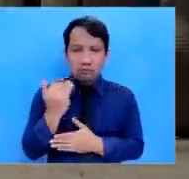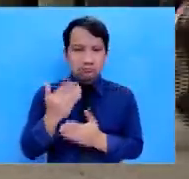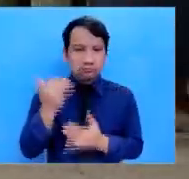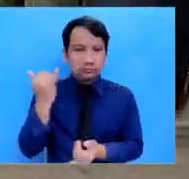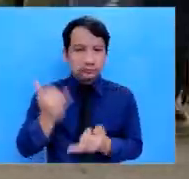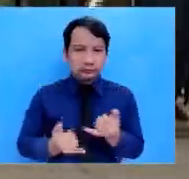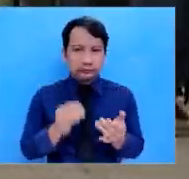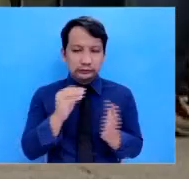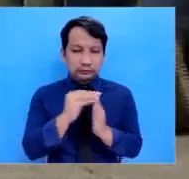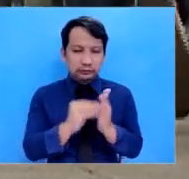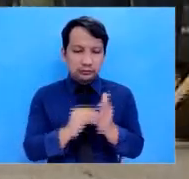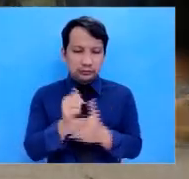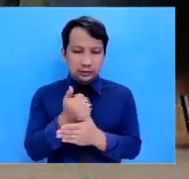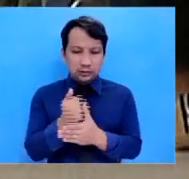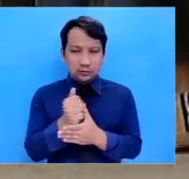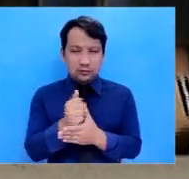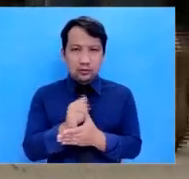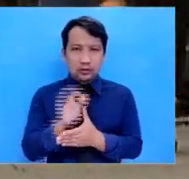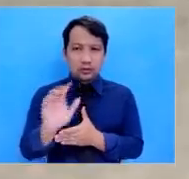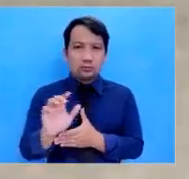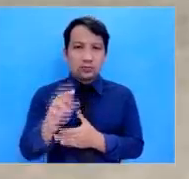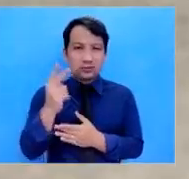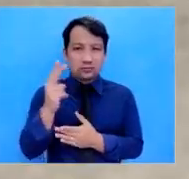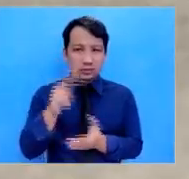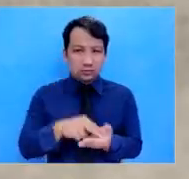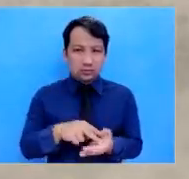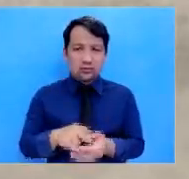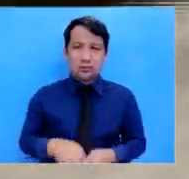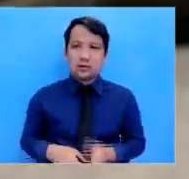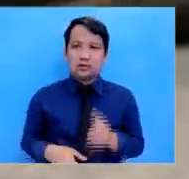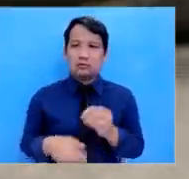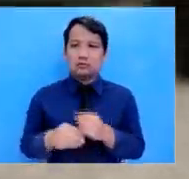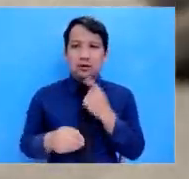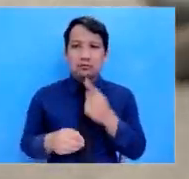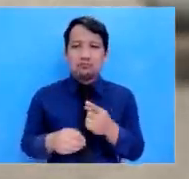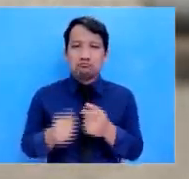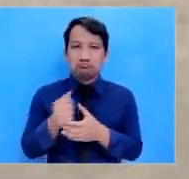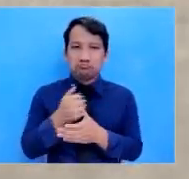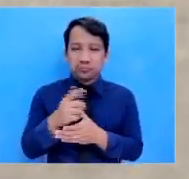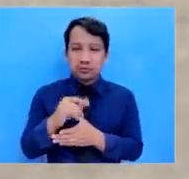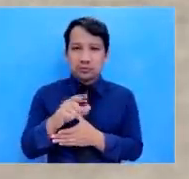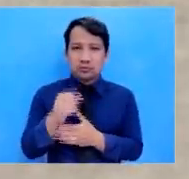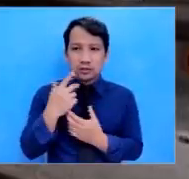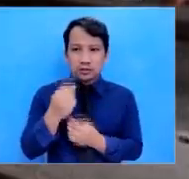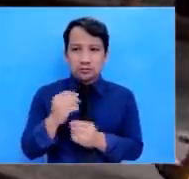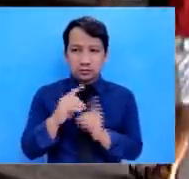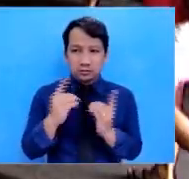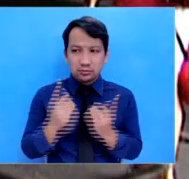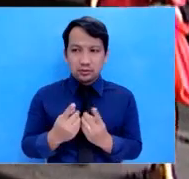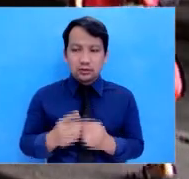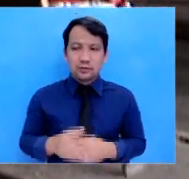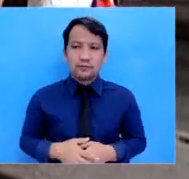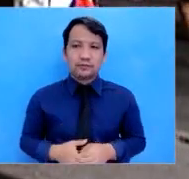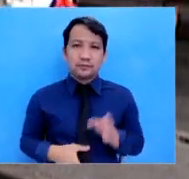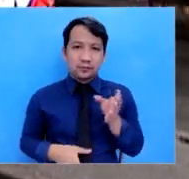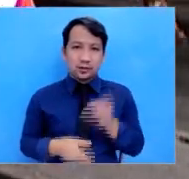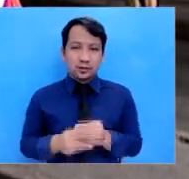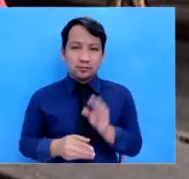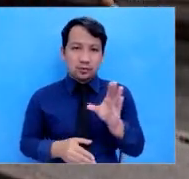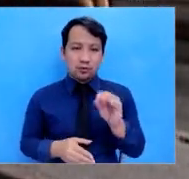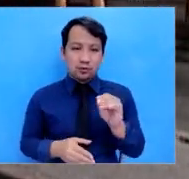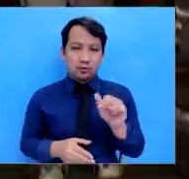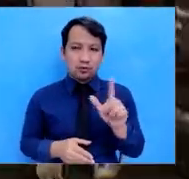italang average daily COVID cases sa 2,000. Base yan sa nakalat na datos ng Health Department. Pero para sa OCTA